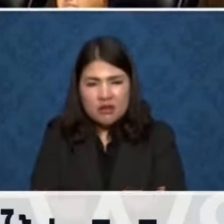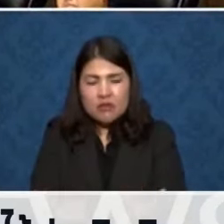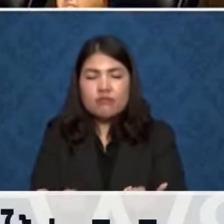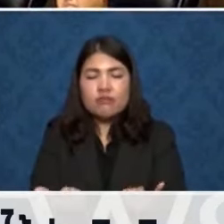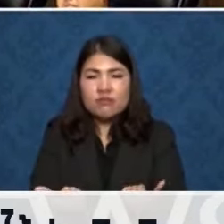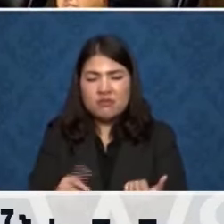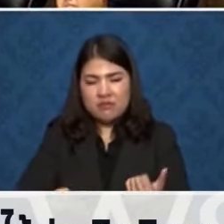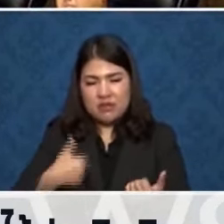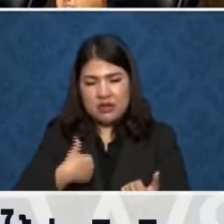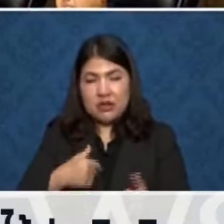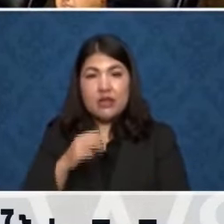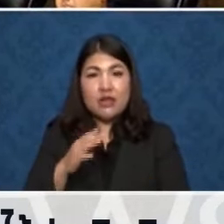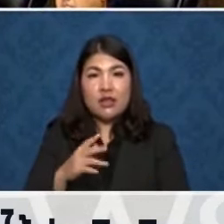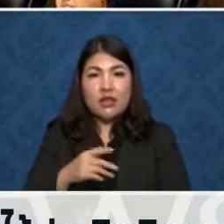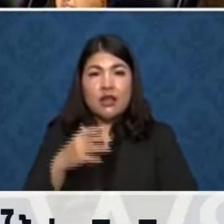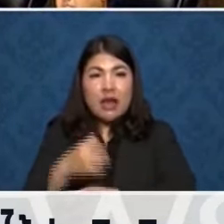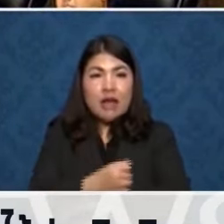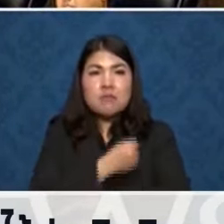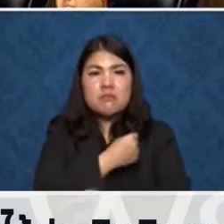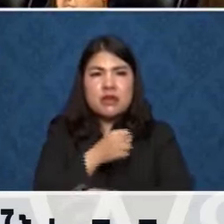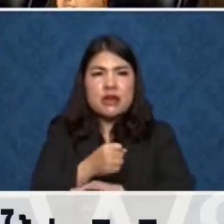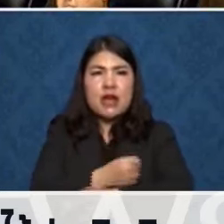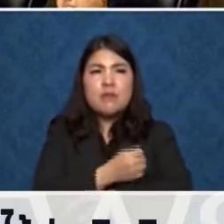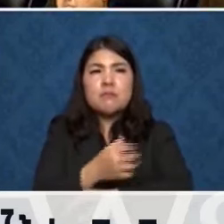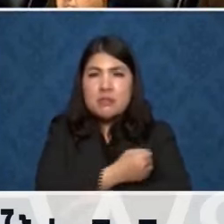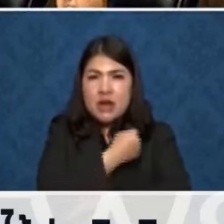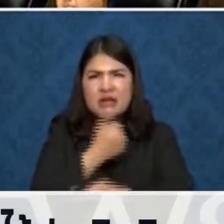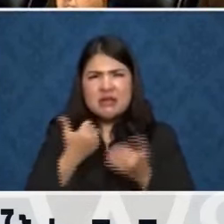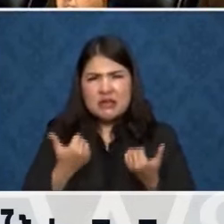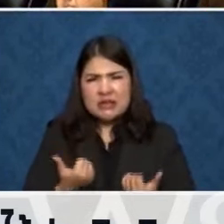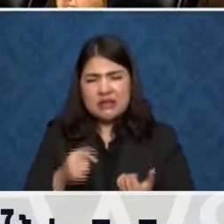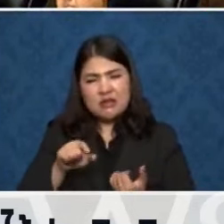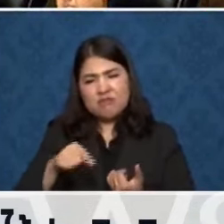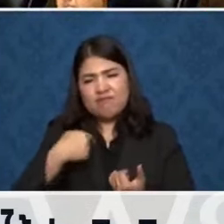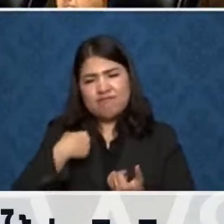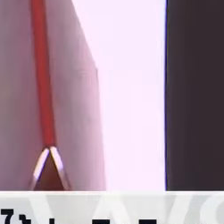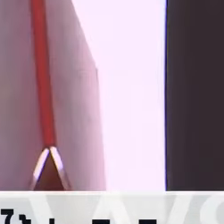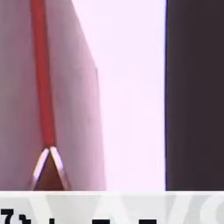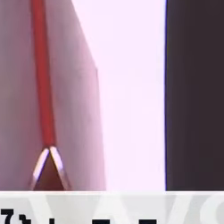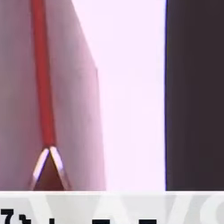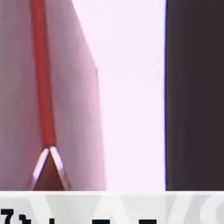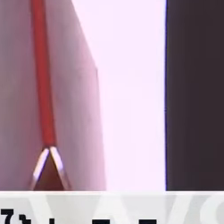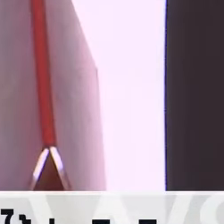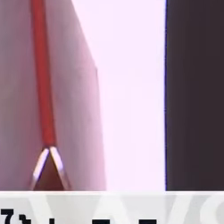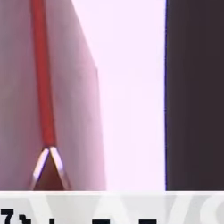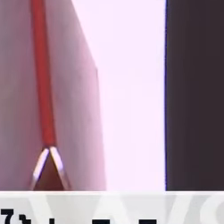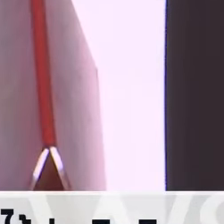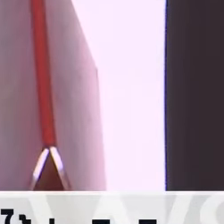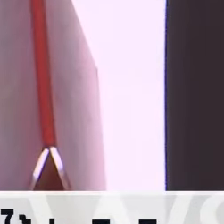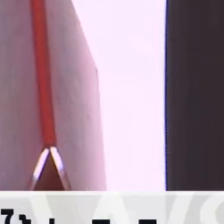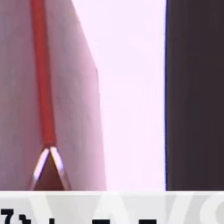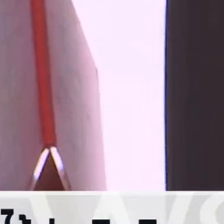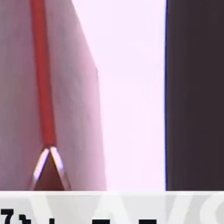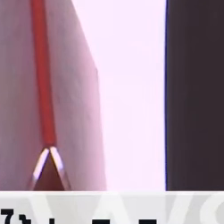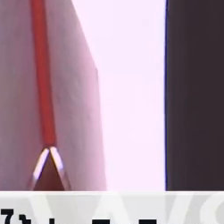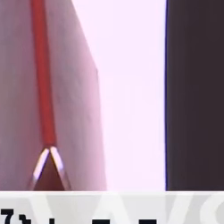างใจเหมือน151อ่ะแต่นี่คือ152อ้าวฟังผู้นำฝ่ายค้านท่านผู้ชม การเลือกตั้ง